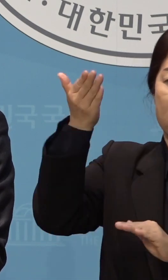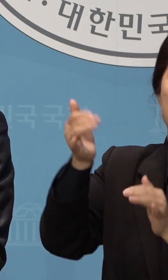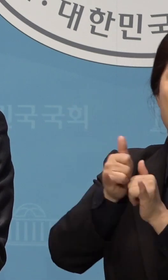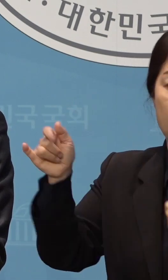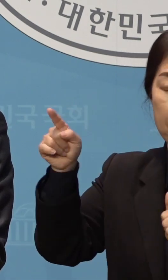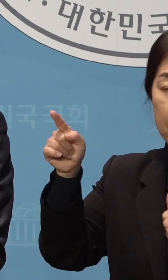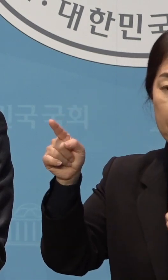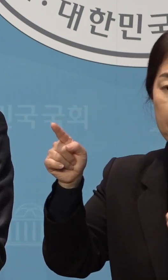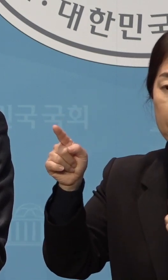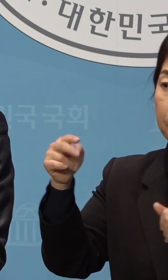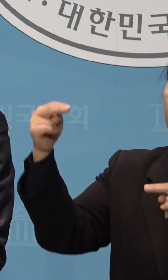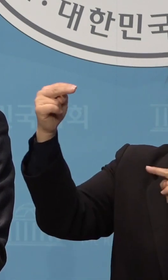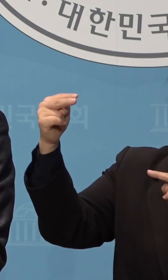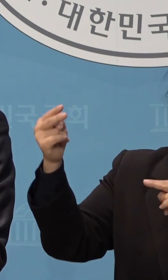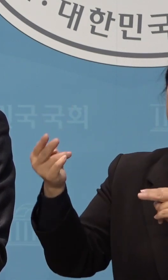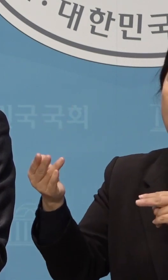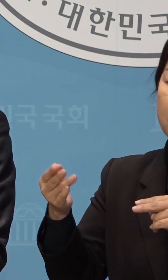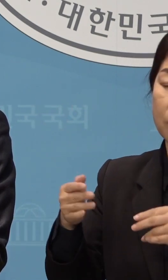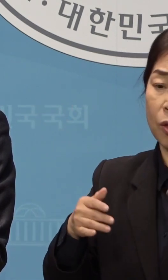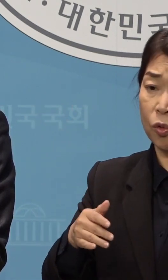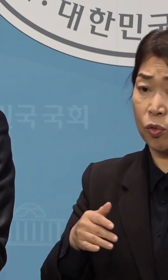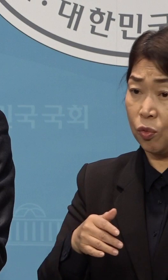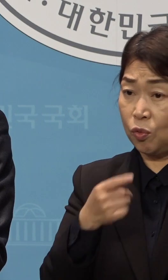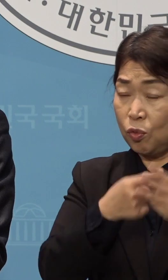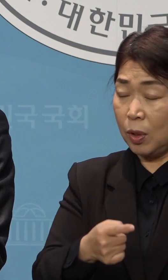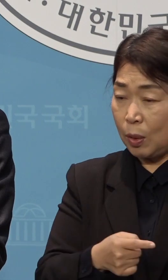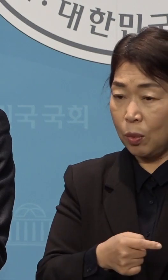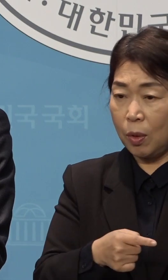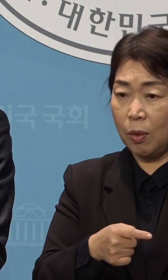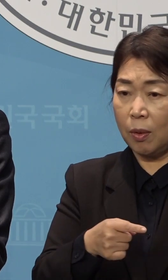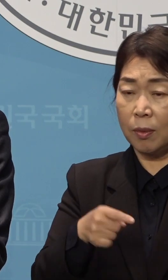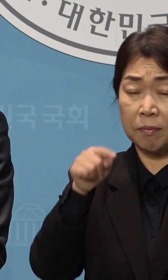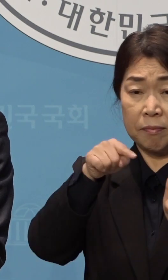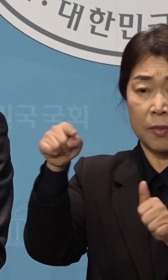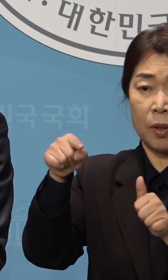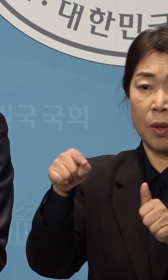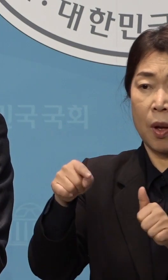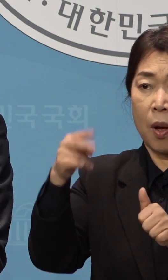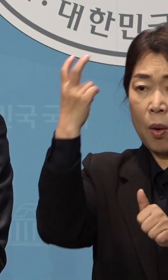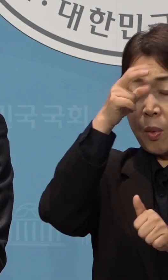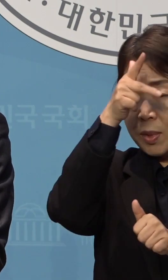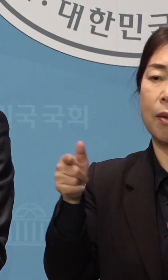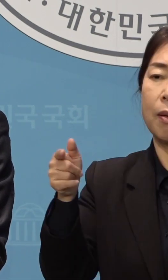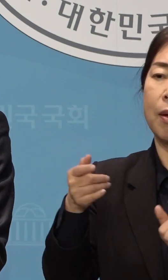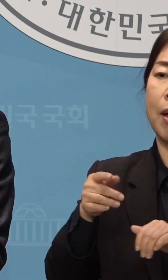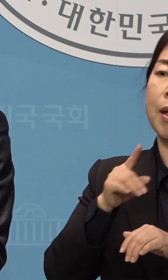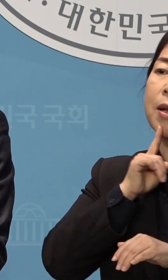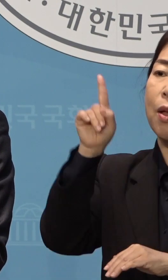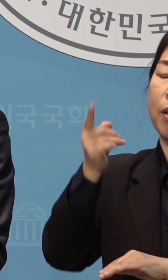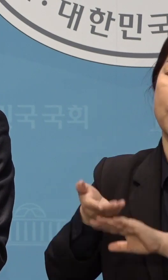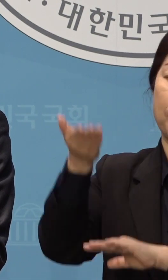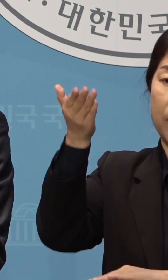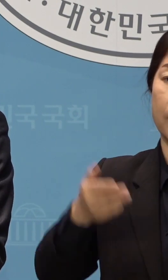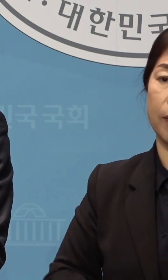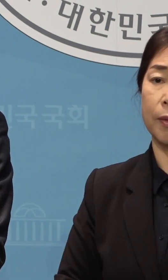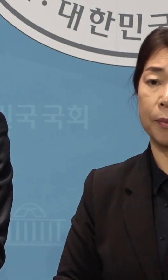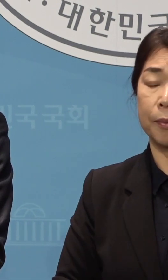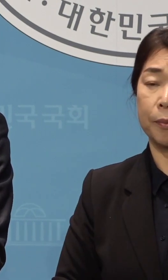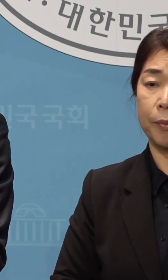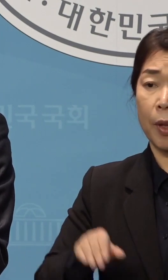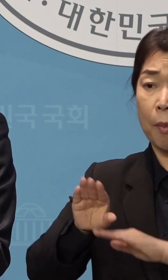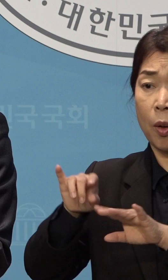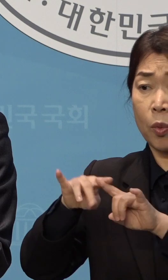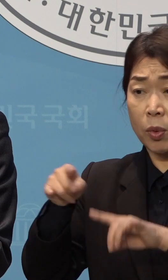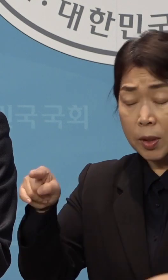상관으로서 윤성 대통을 필두로한 검판 하나의 선배입니다 통신 관련 커리어나